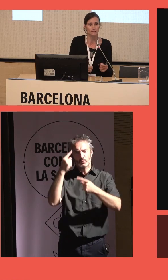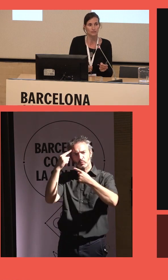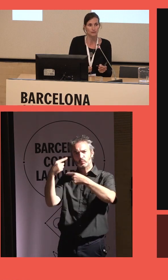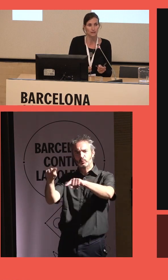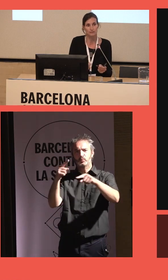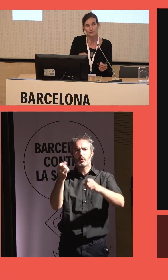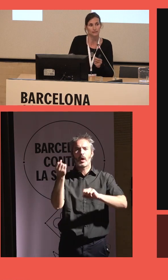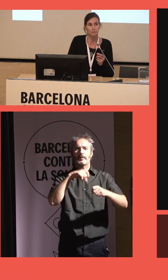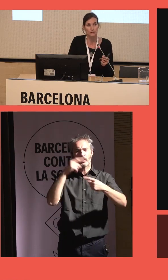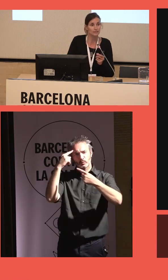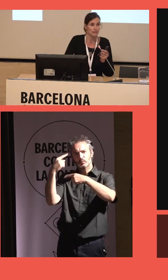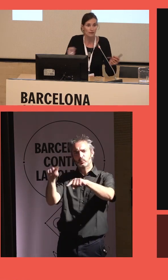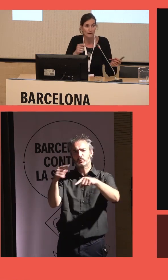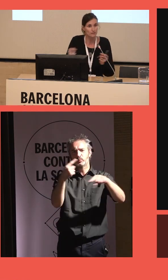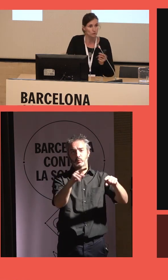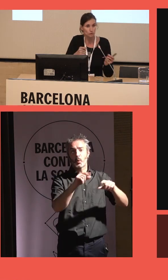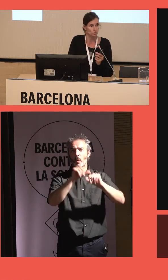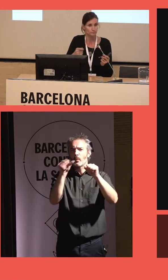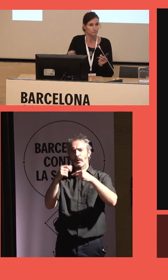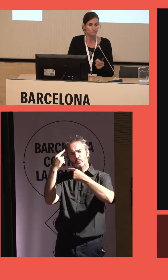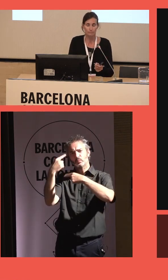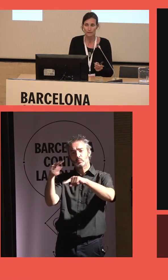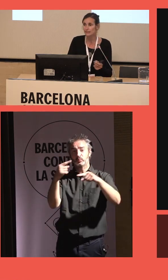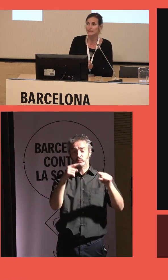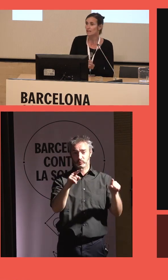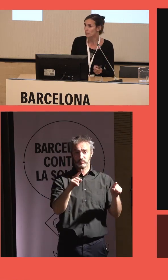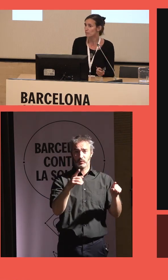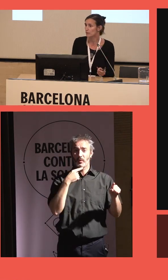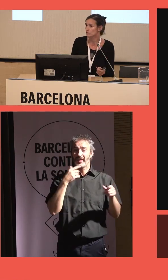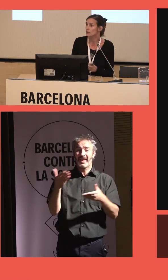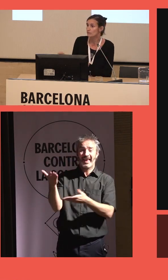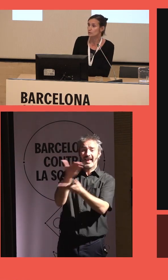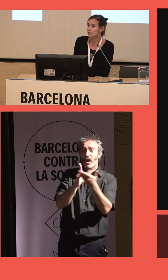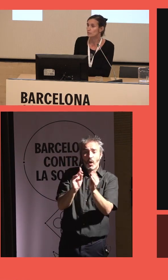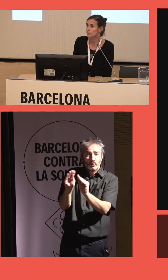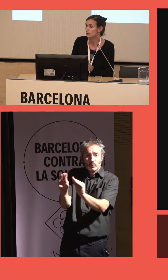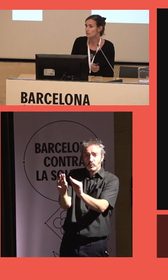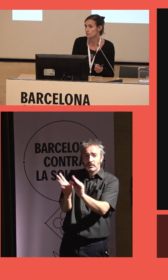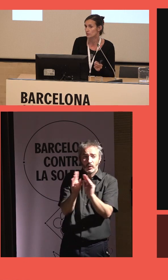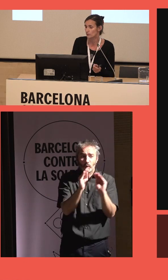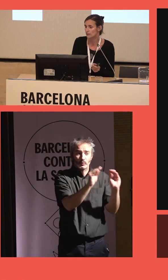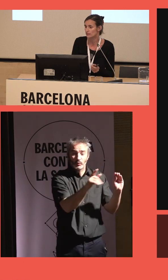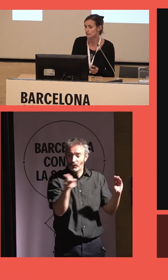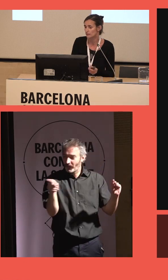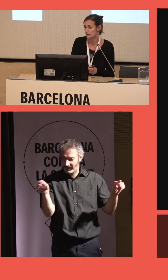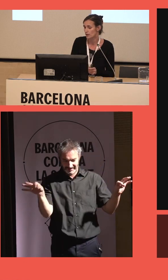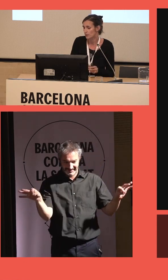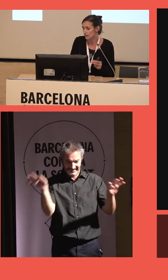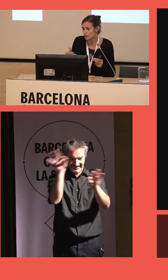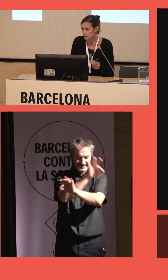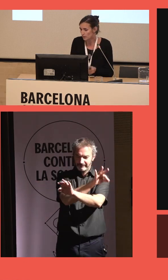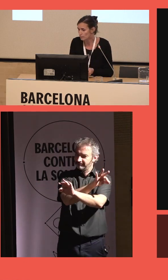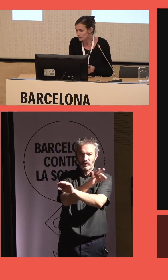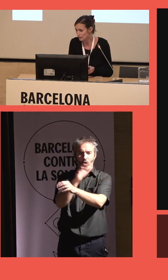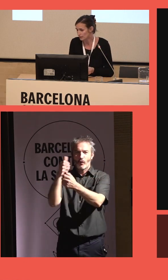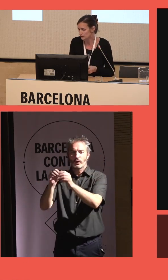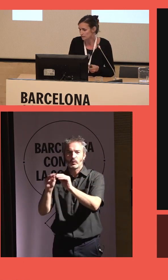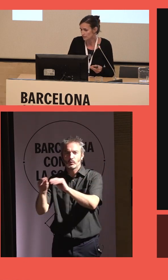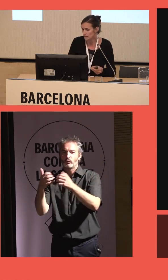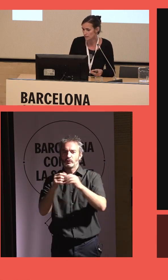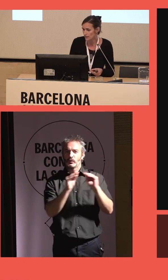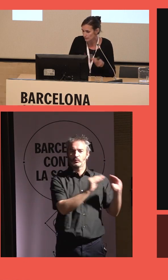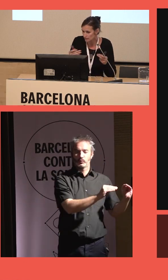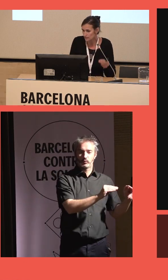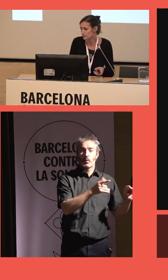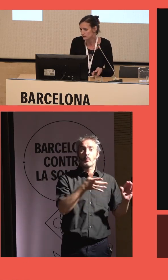tenen les seves activitats i que tenen models que de vegades no són intercanviables el que funciona en un lloc no funciona en un altre perquè les problemàtiques